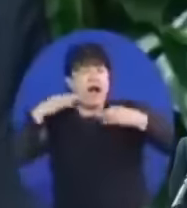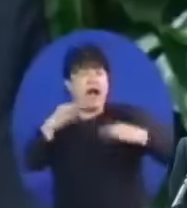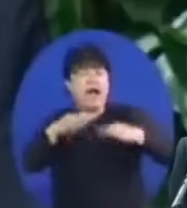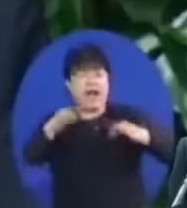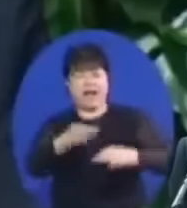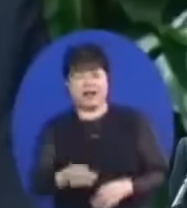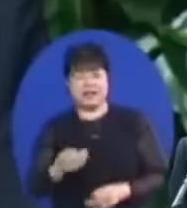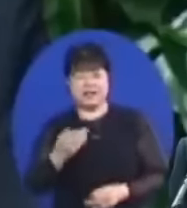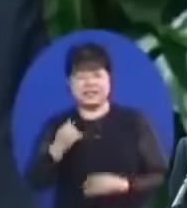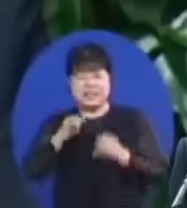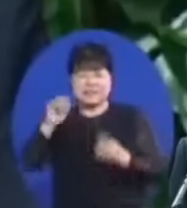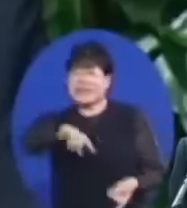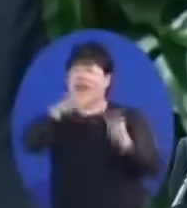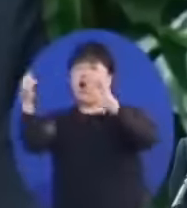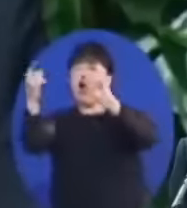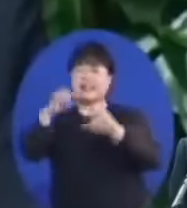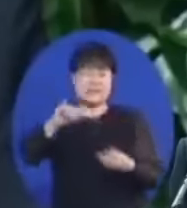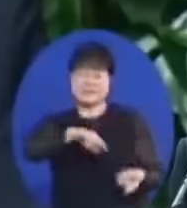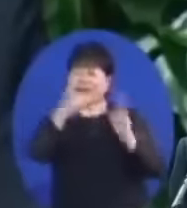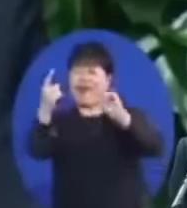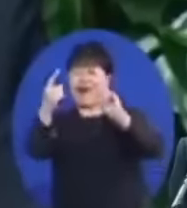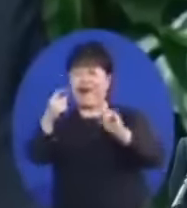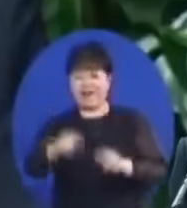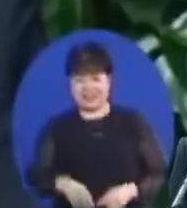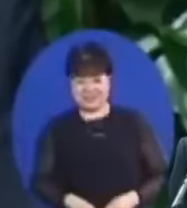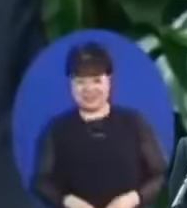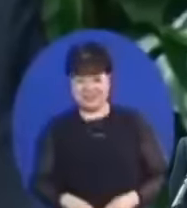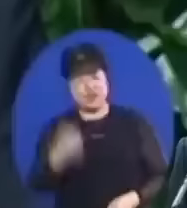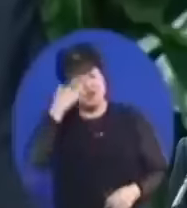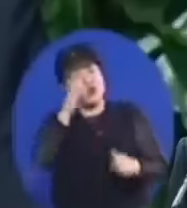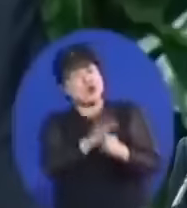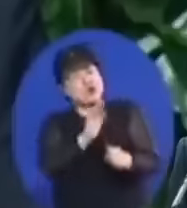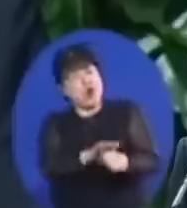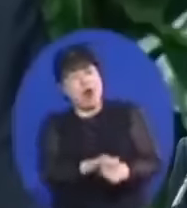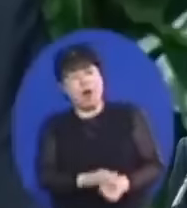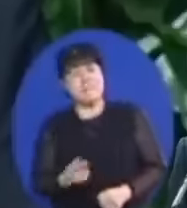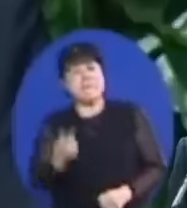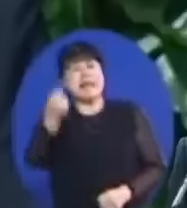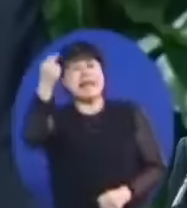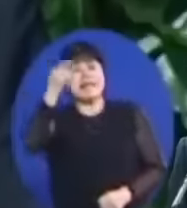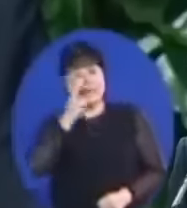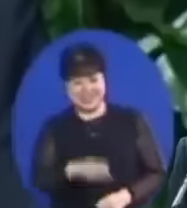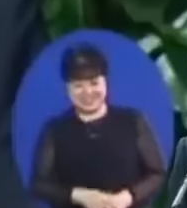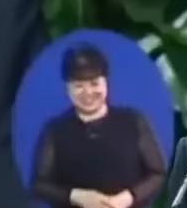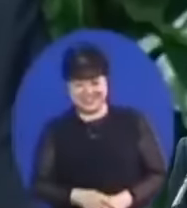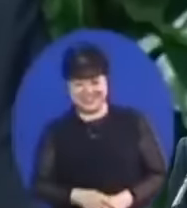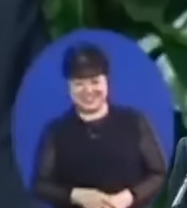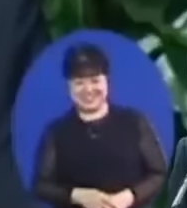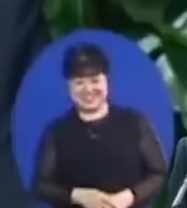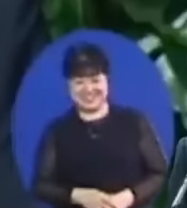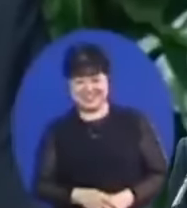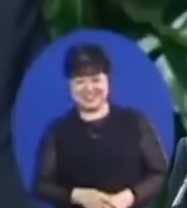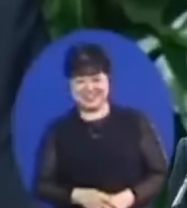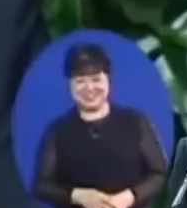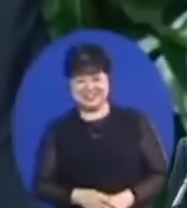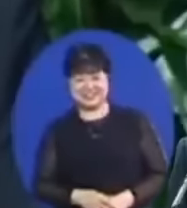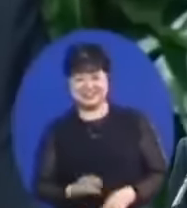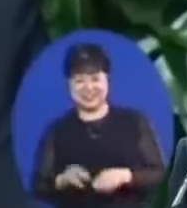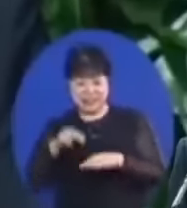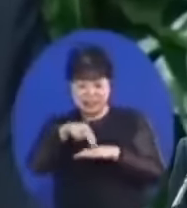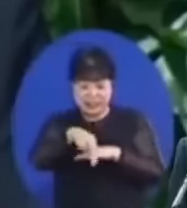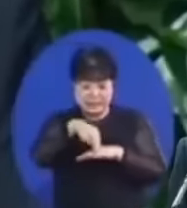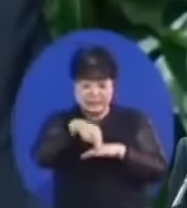치면서 사람 살려라, 누구 없어 사람 살려라, 혹은 벼랑에 매달린